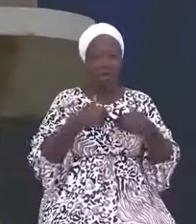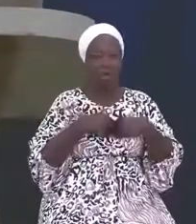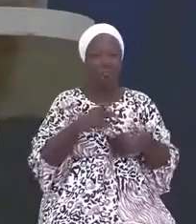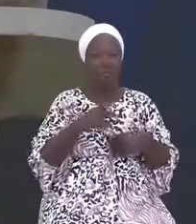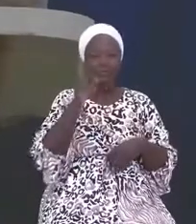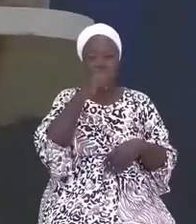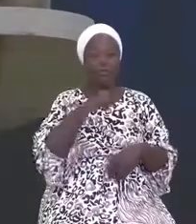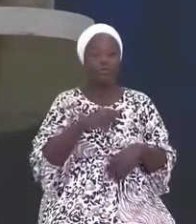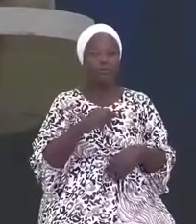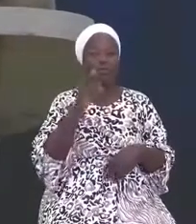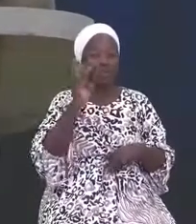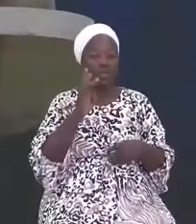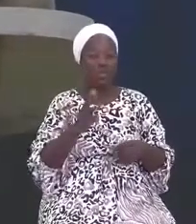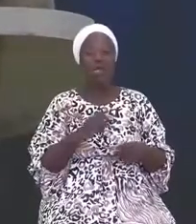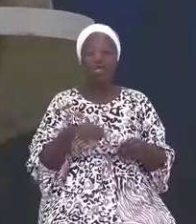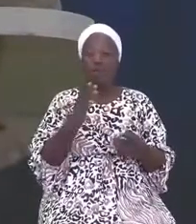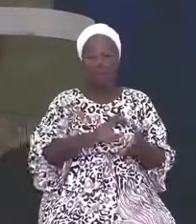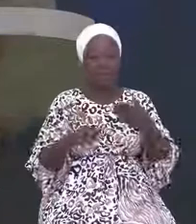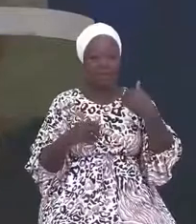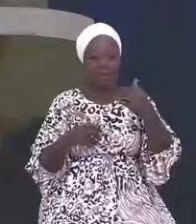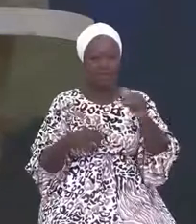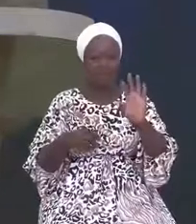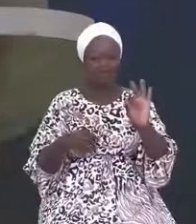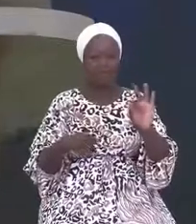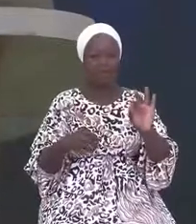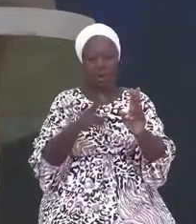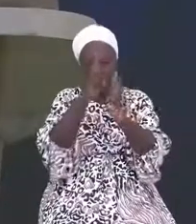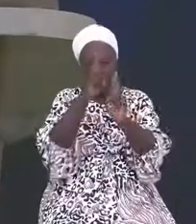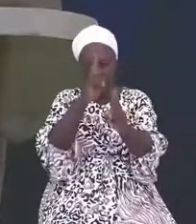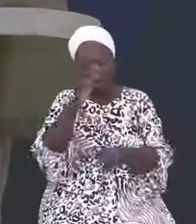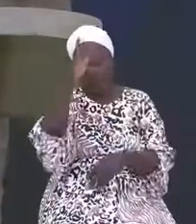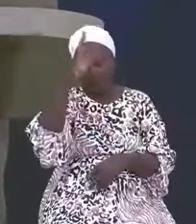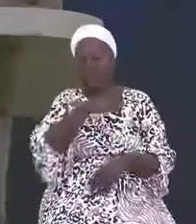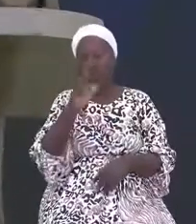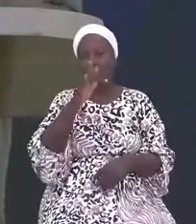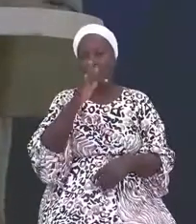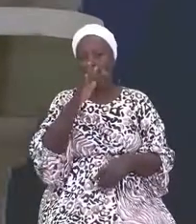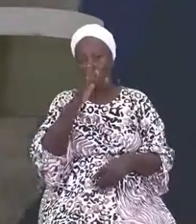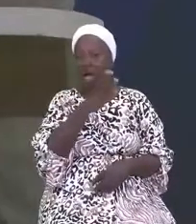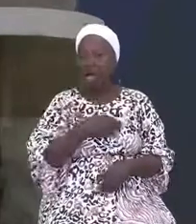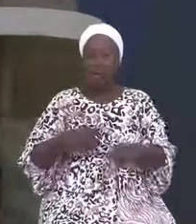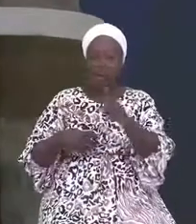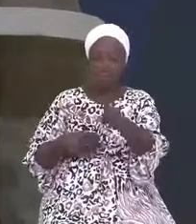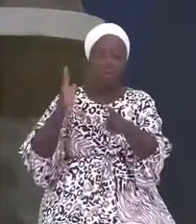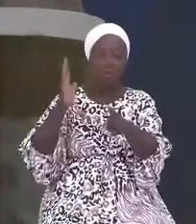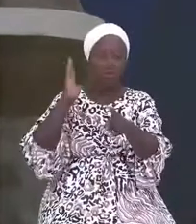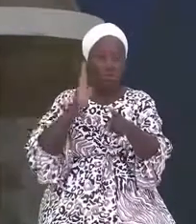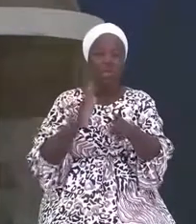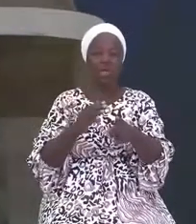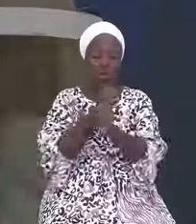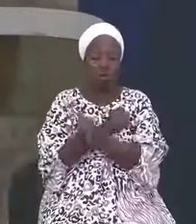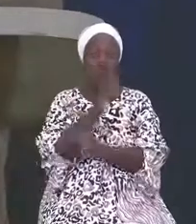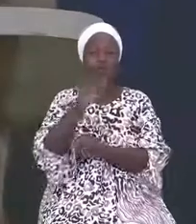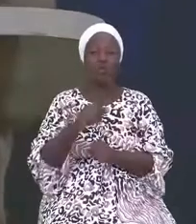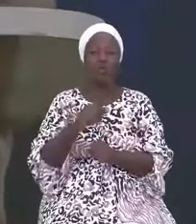témoignages. Tu honores ton père et ta mère. Verset 19. Et tu aimeras ton prochain comme